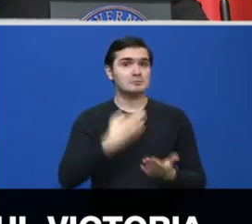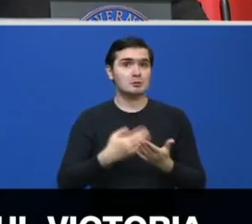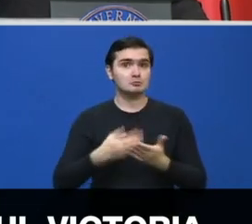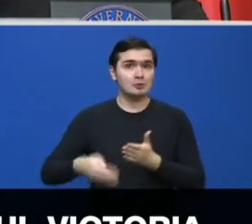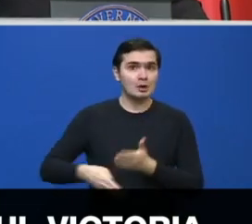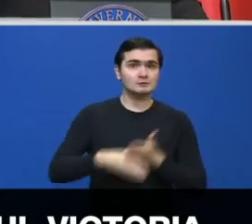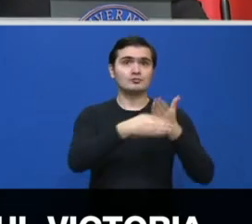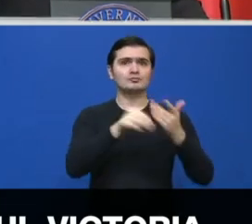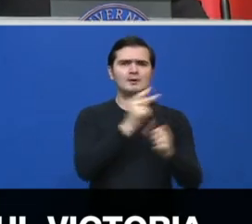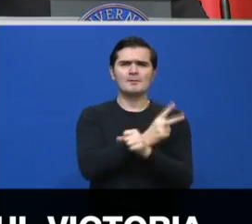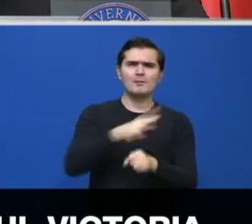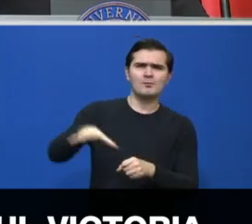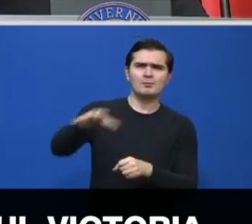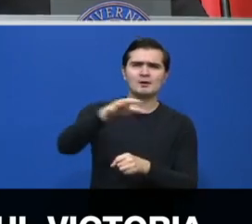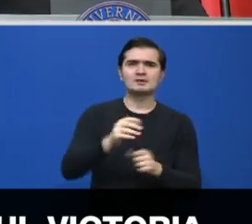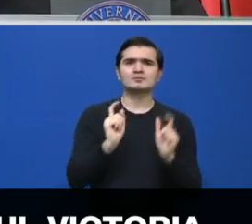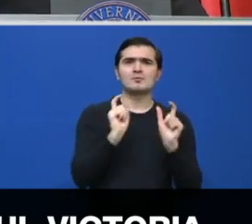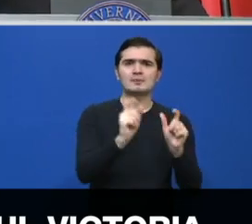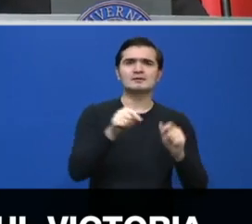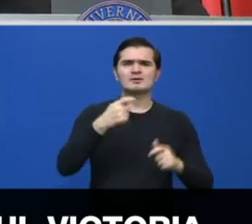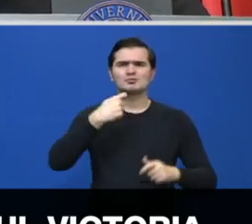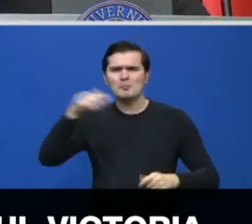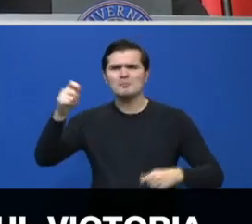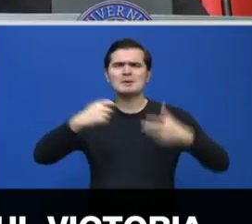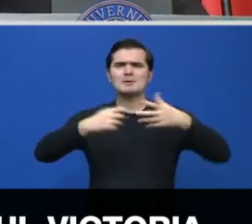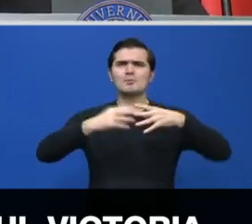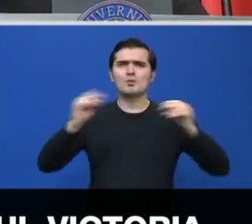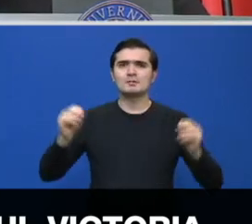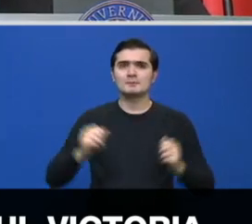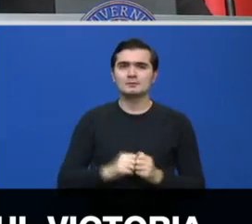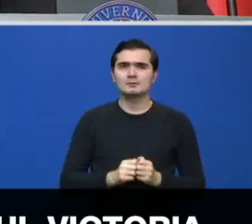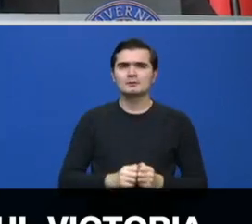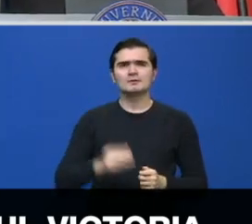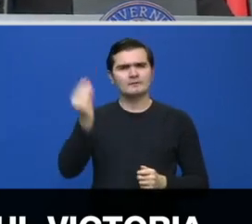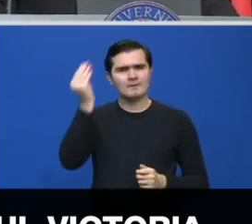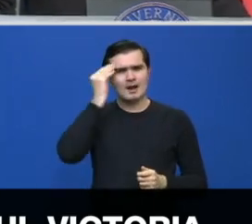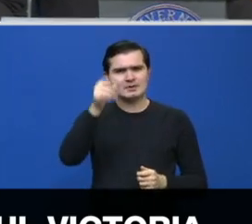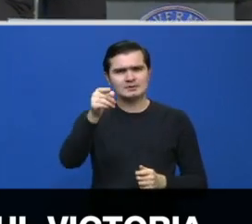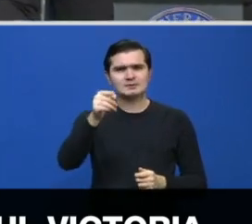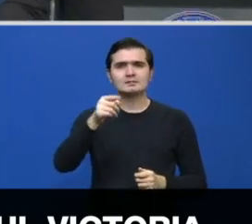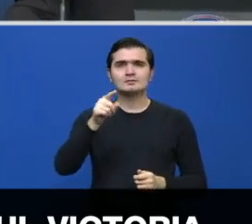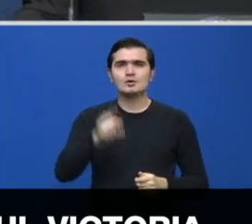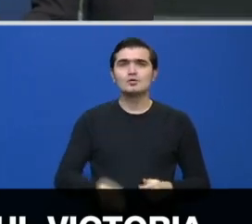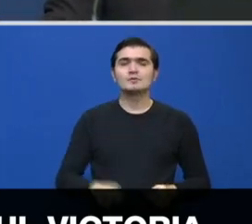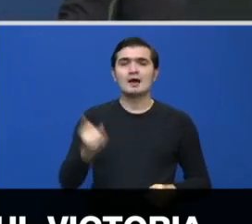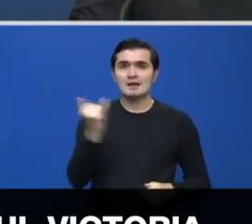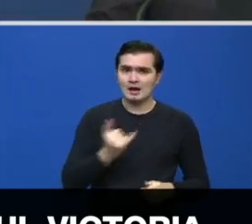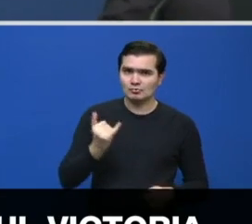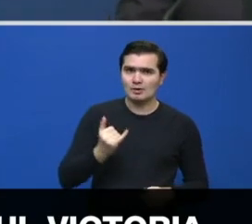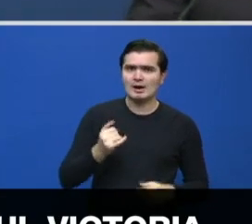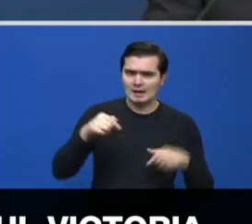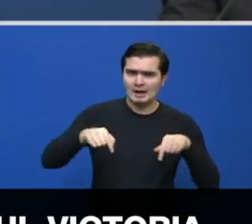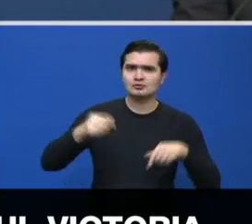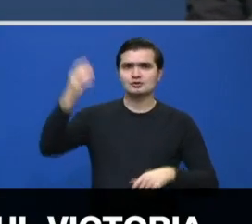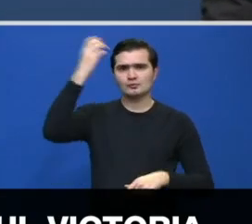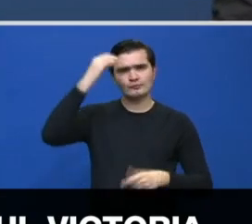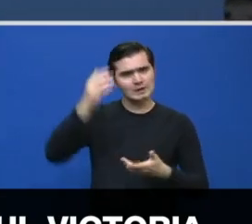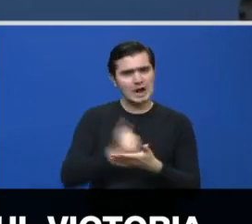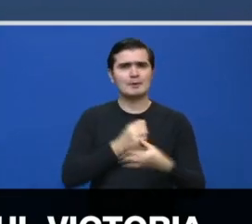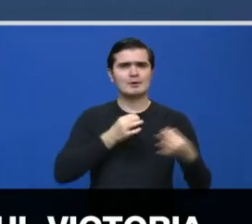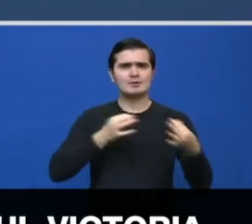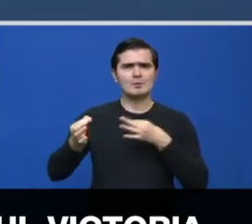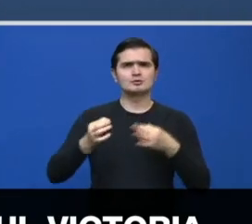acestor scumpiri exagerate? Vă reamintesc că tot în luna ianuarie, tot acest guvern a mai luat o măsură, anume un pachet